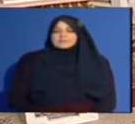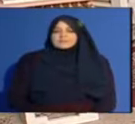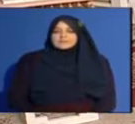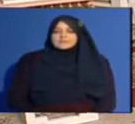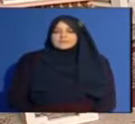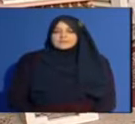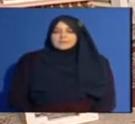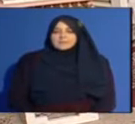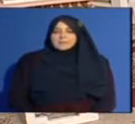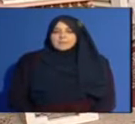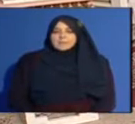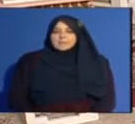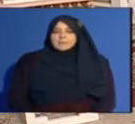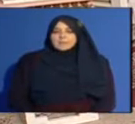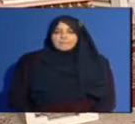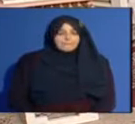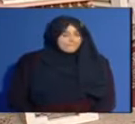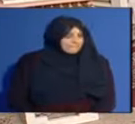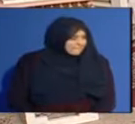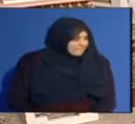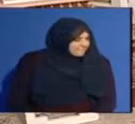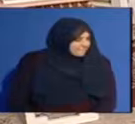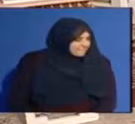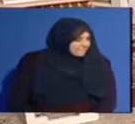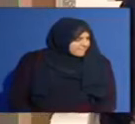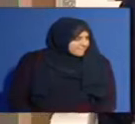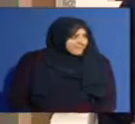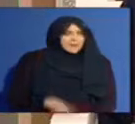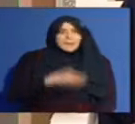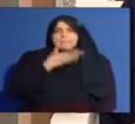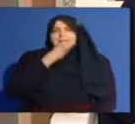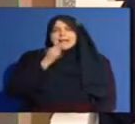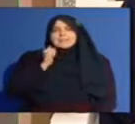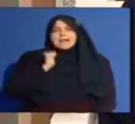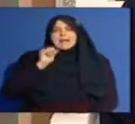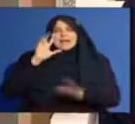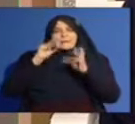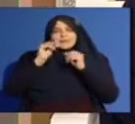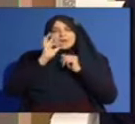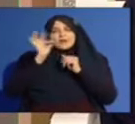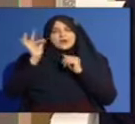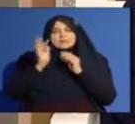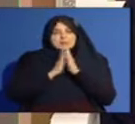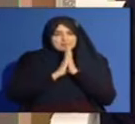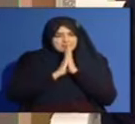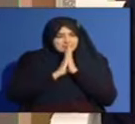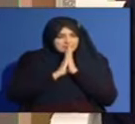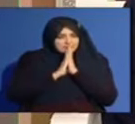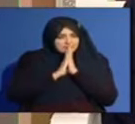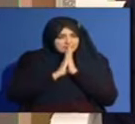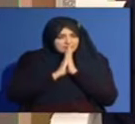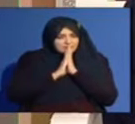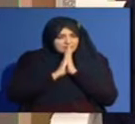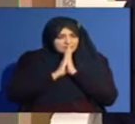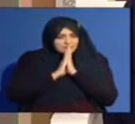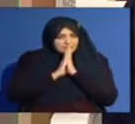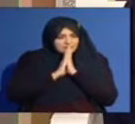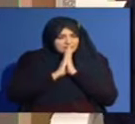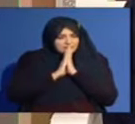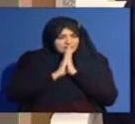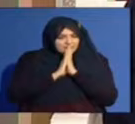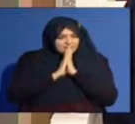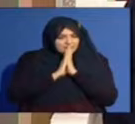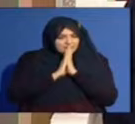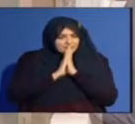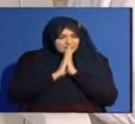قضية تاع عندي عجوزتي في فرنسا. عجوزتك في فرنسا؟ نعم. إيه. وعندها واحد فرق متزوج هنا في الجزائر ما هي